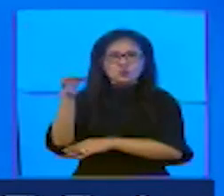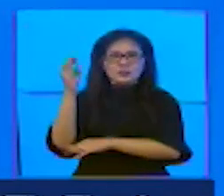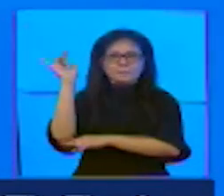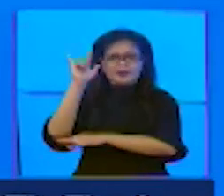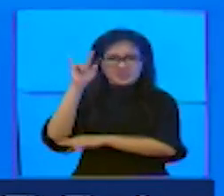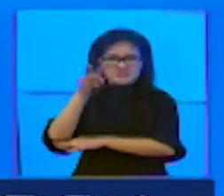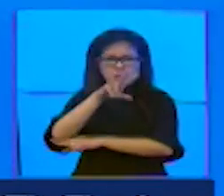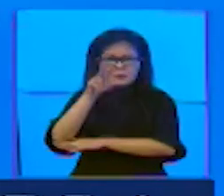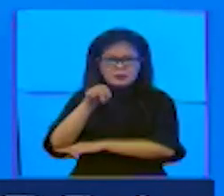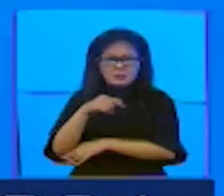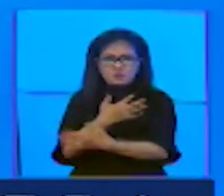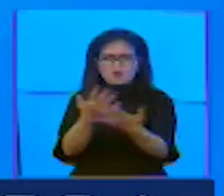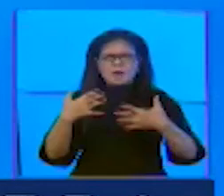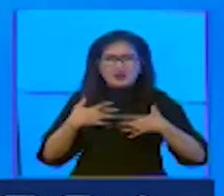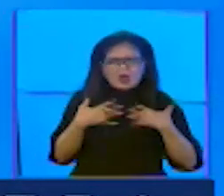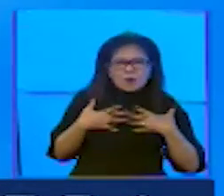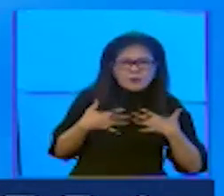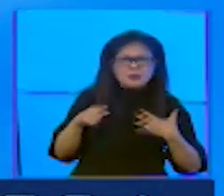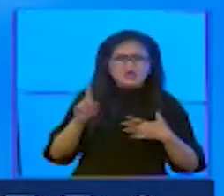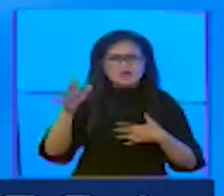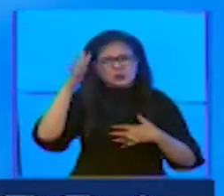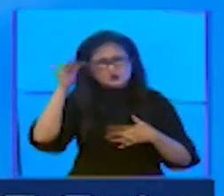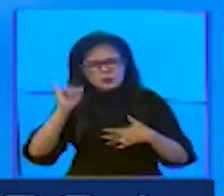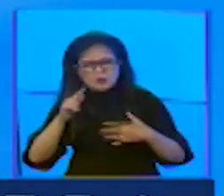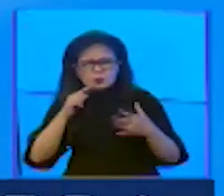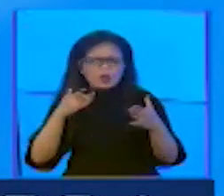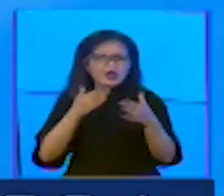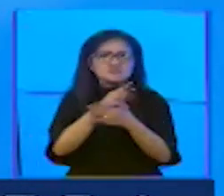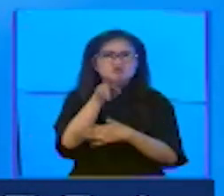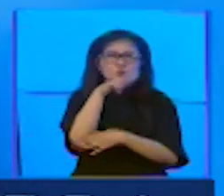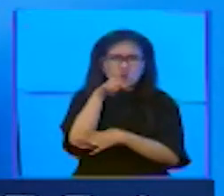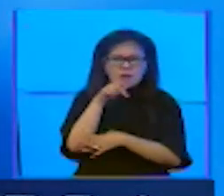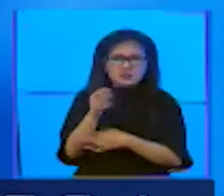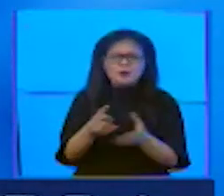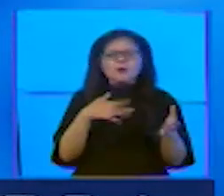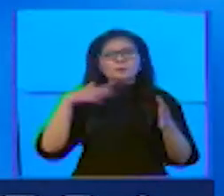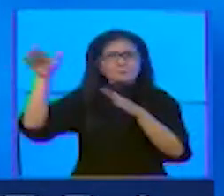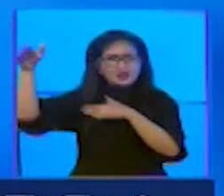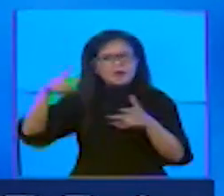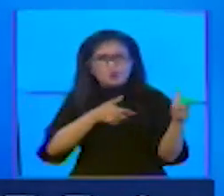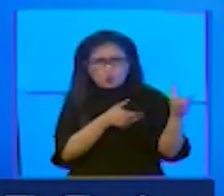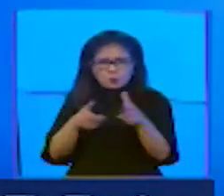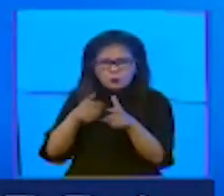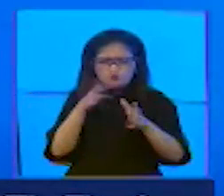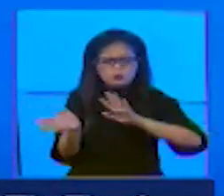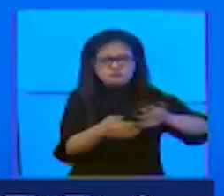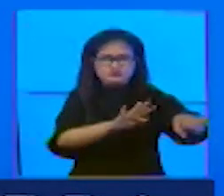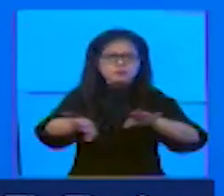sempat kesulitan tidur pasca penemuan sarang ular. Pemadam kebakaran dan sejumlah relawan melakukan penyisiran di sekitar